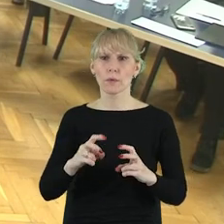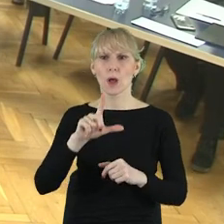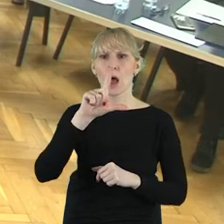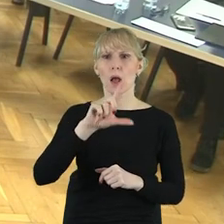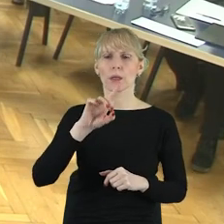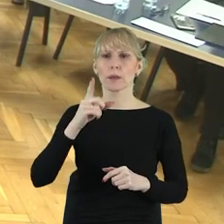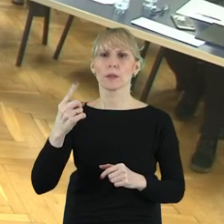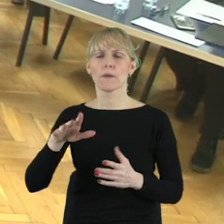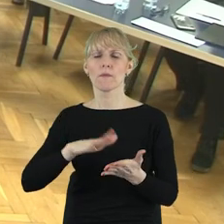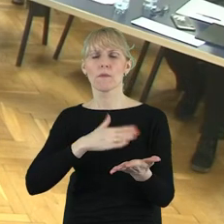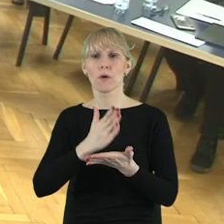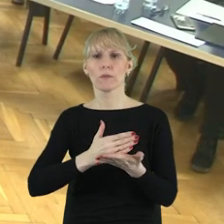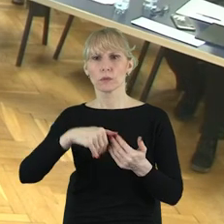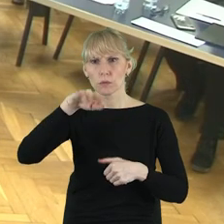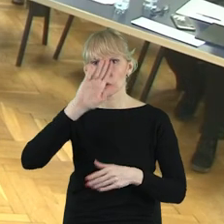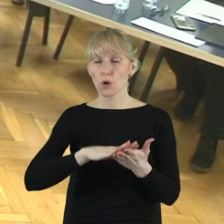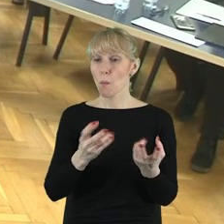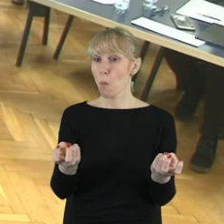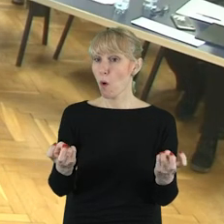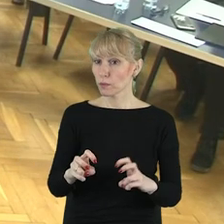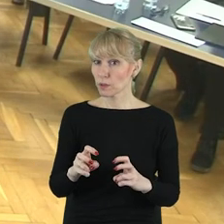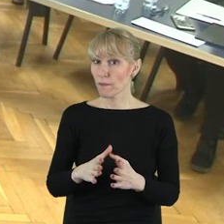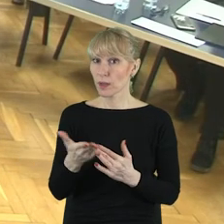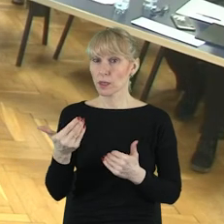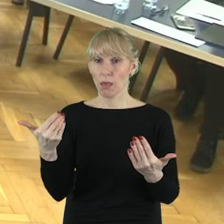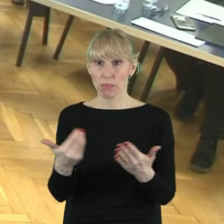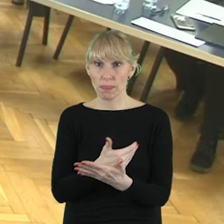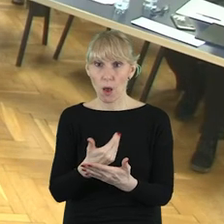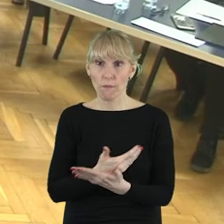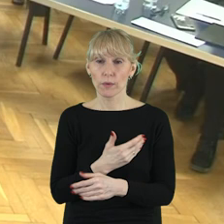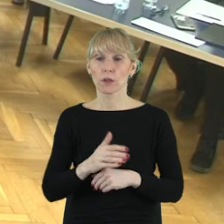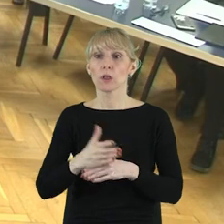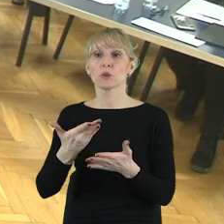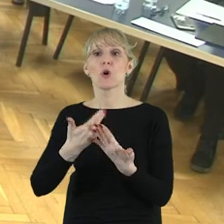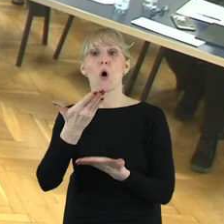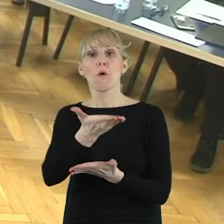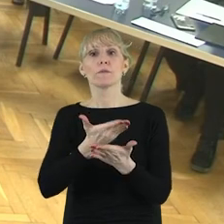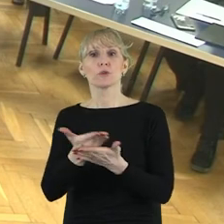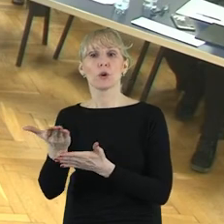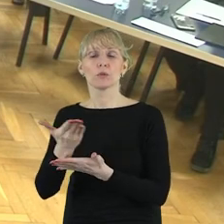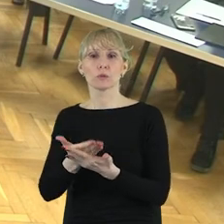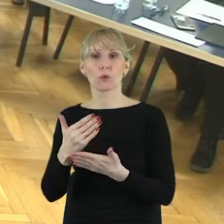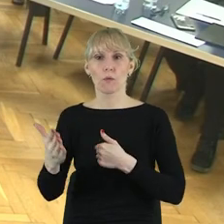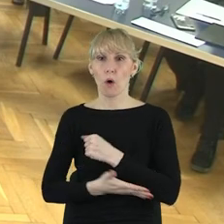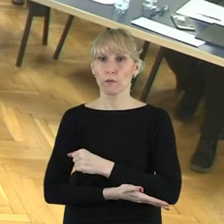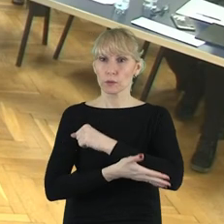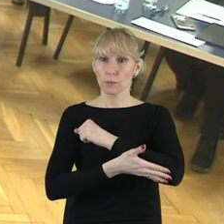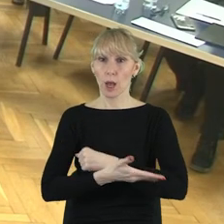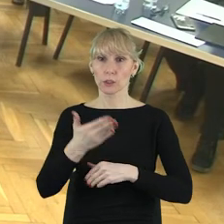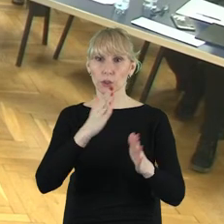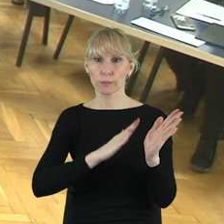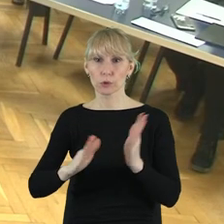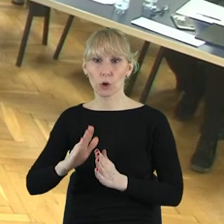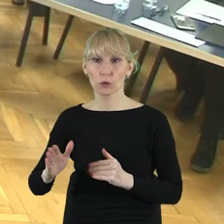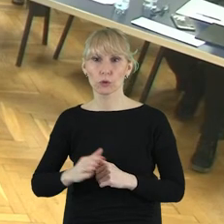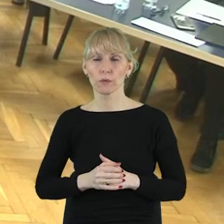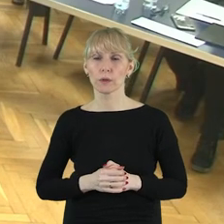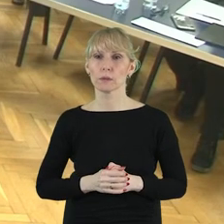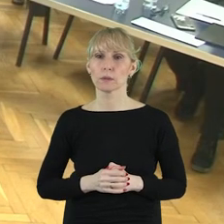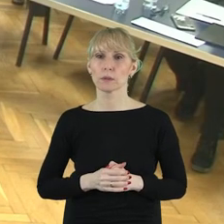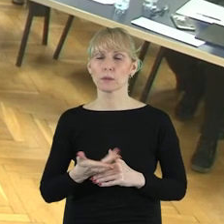powstawania nowych LGD w województwie łódzkim, także drugiego naboru wniosków o przyznanie pomocy w ramach podziałania wsparcia przygotowawcze